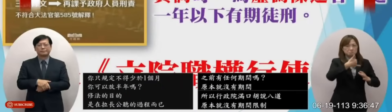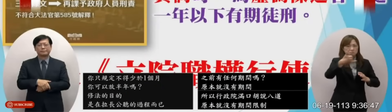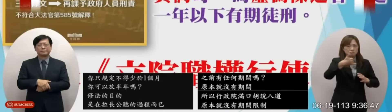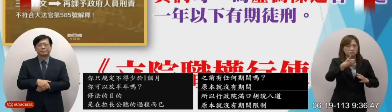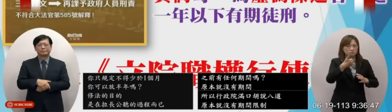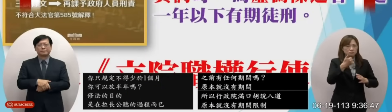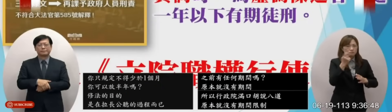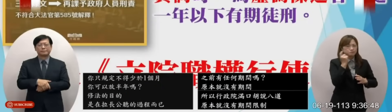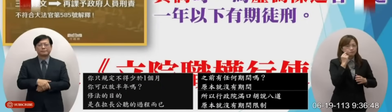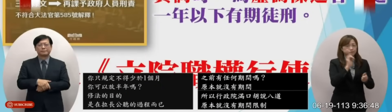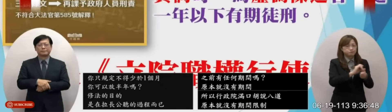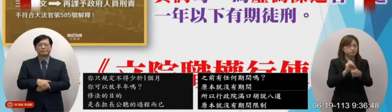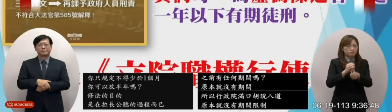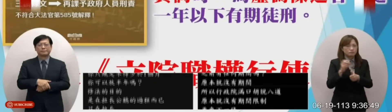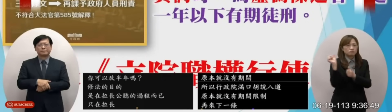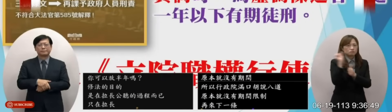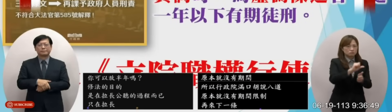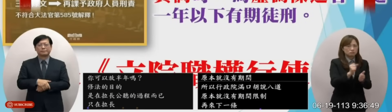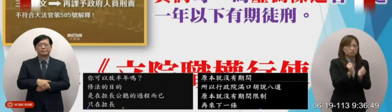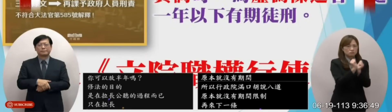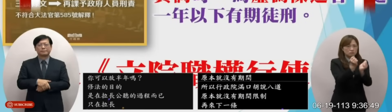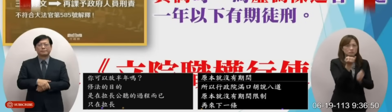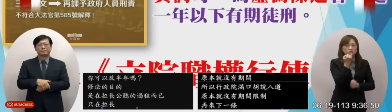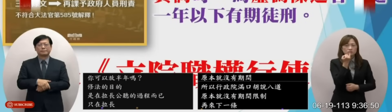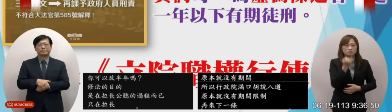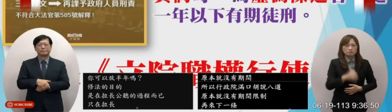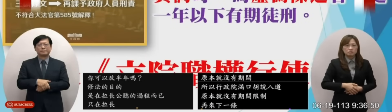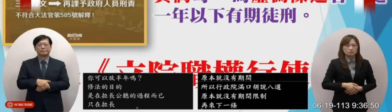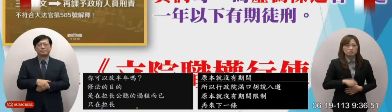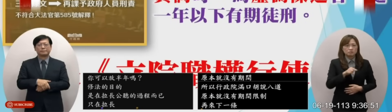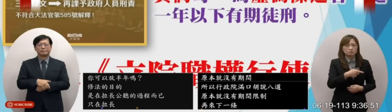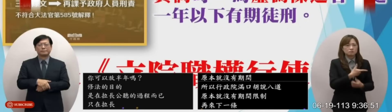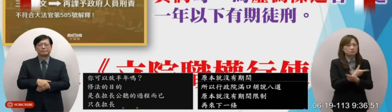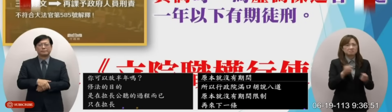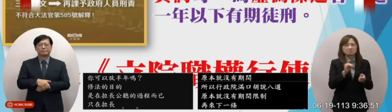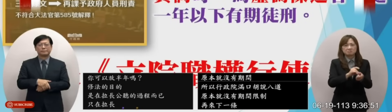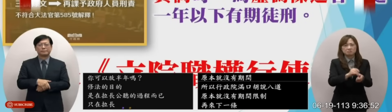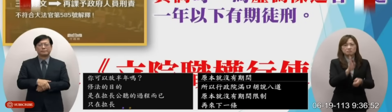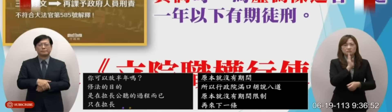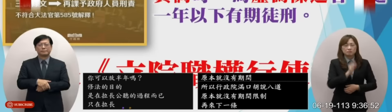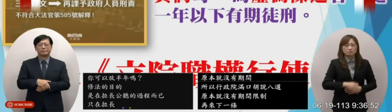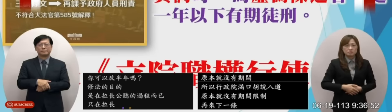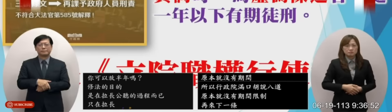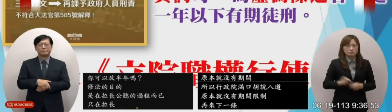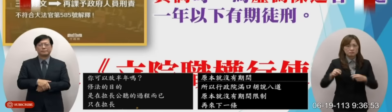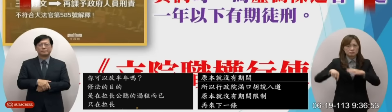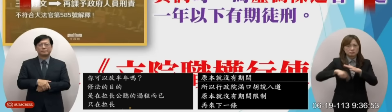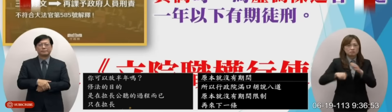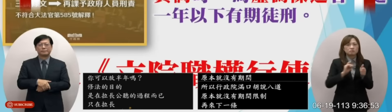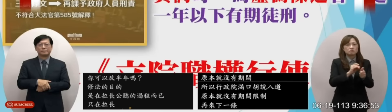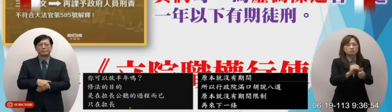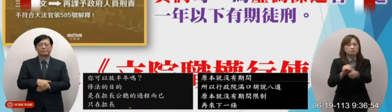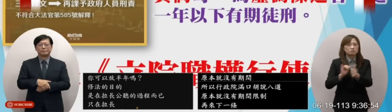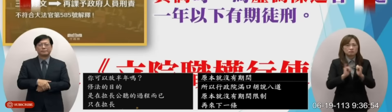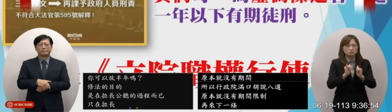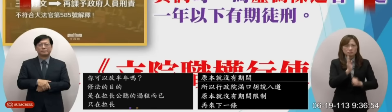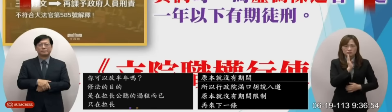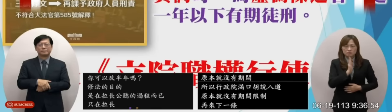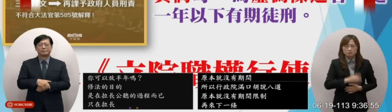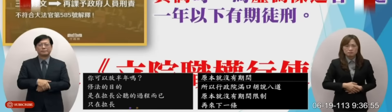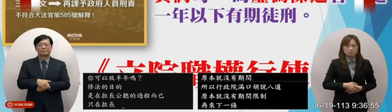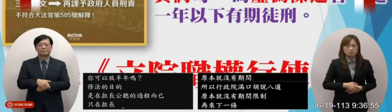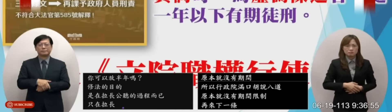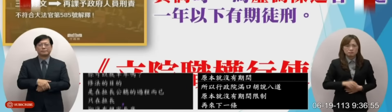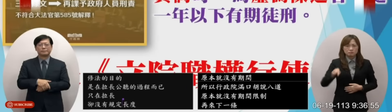可以刑责，这个完全是诈骗，行政院的诈骗。这一条